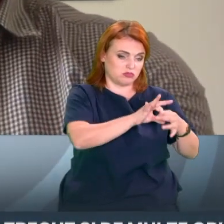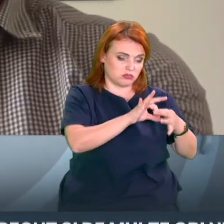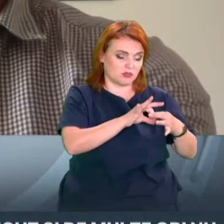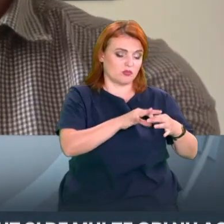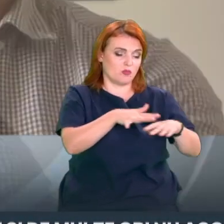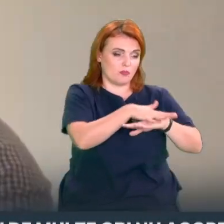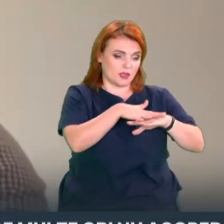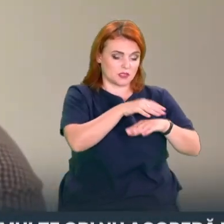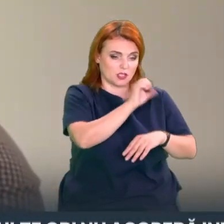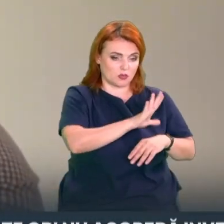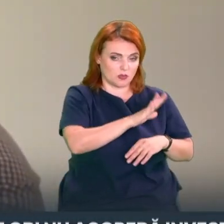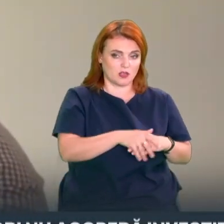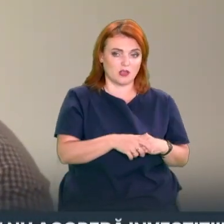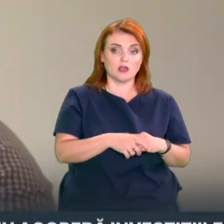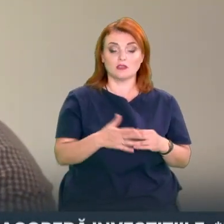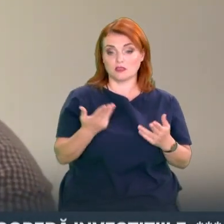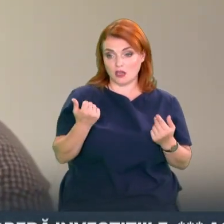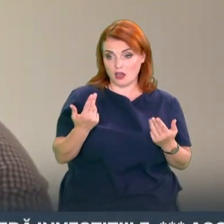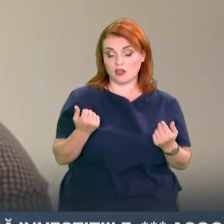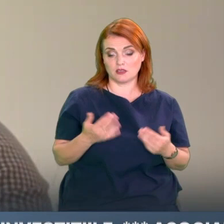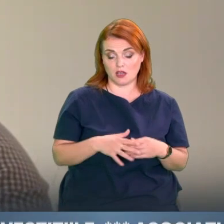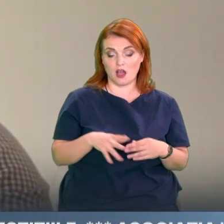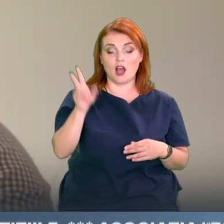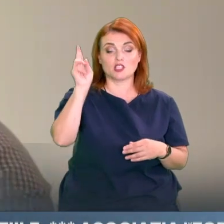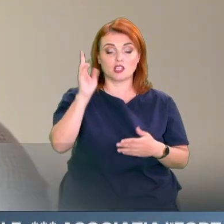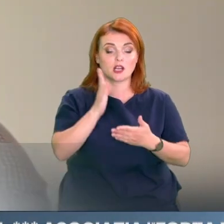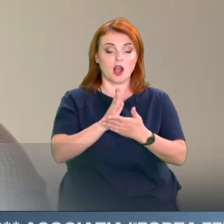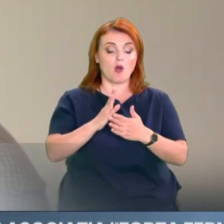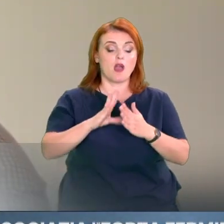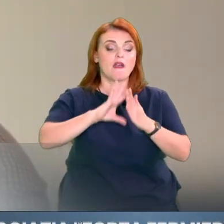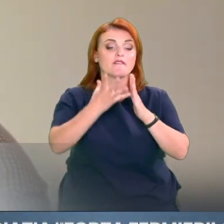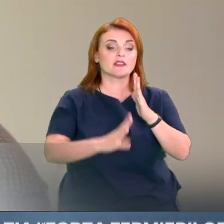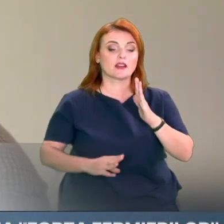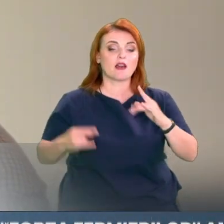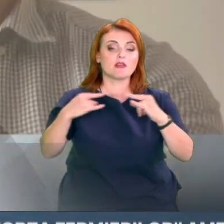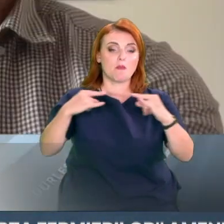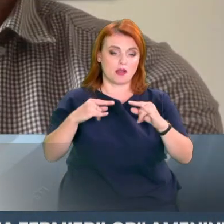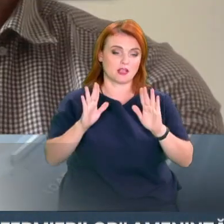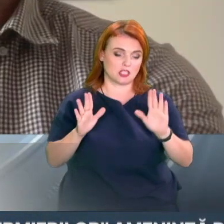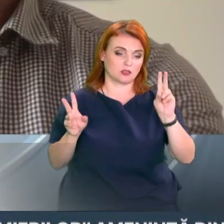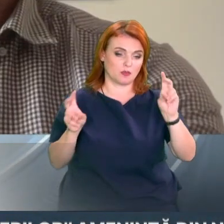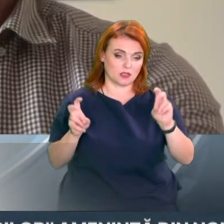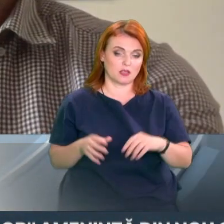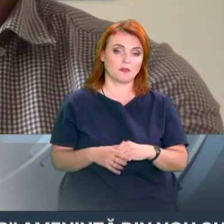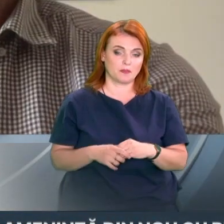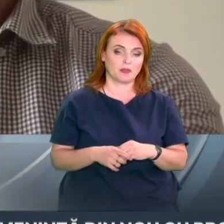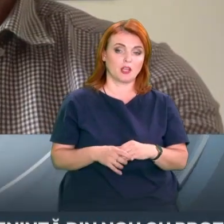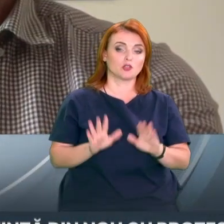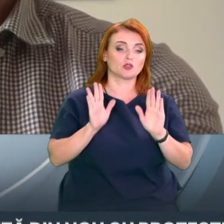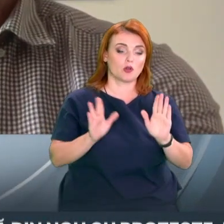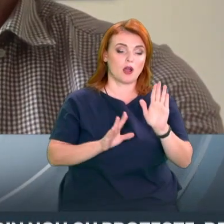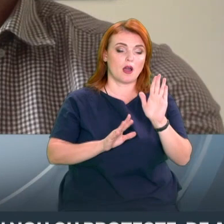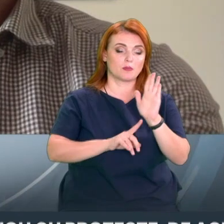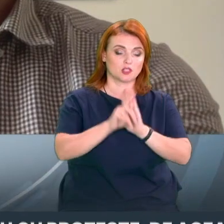masă, desigur că a făcut-o chiar din primii ani de când a intrat în vigoare acordul de liber schimb cu Uniunea Europeană. Noi am